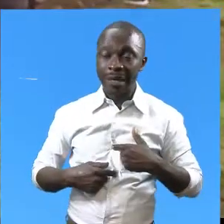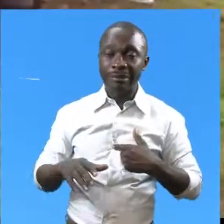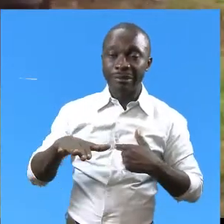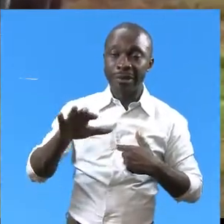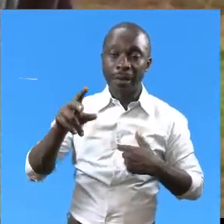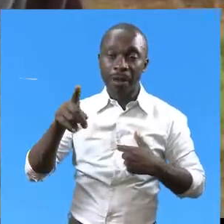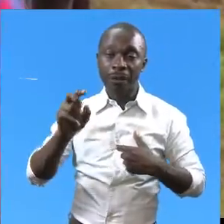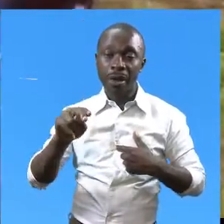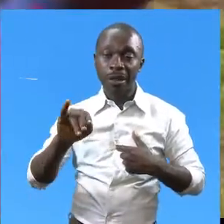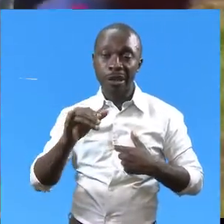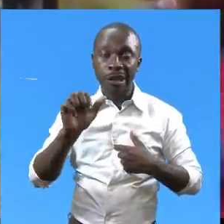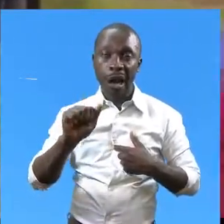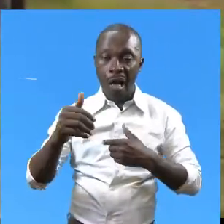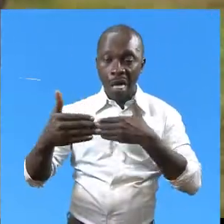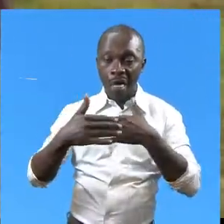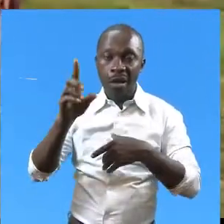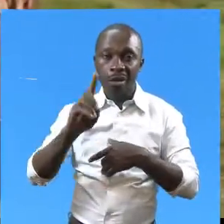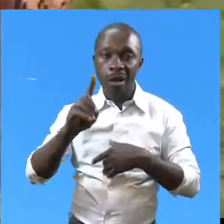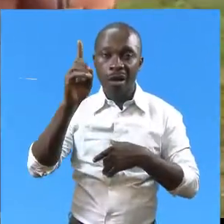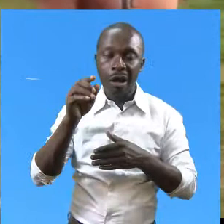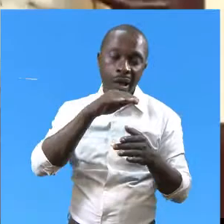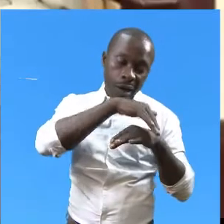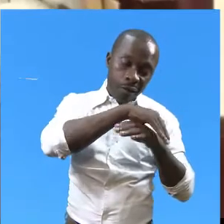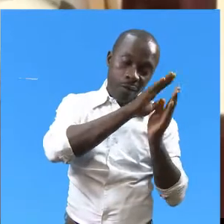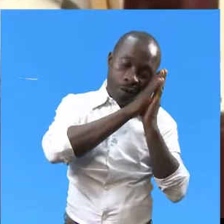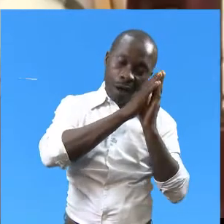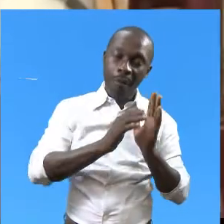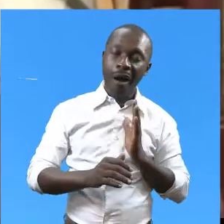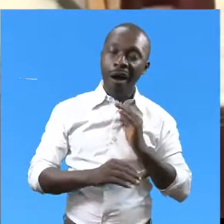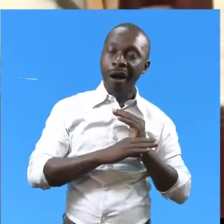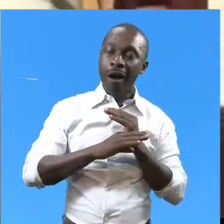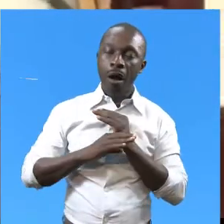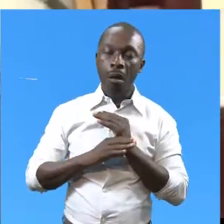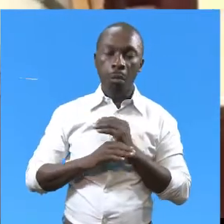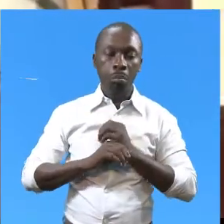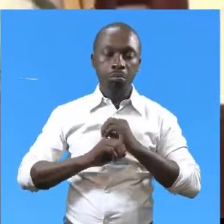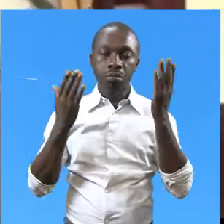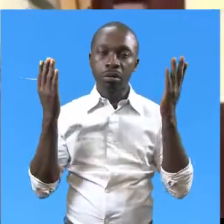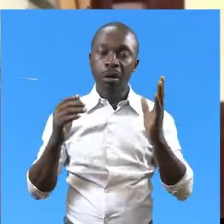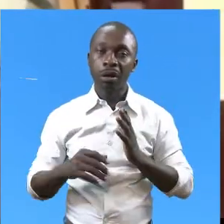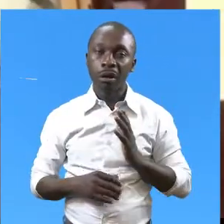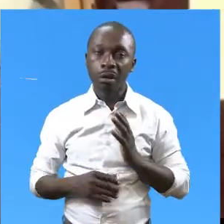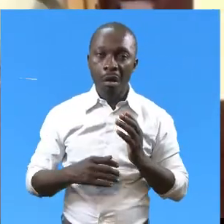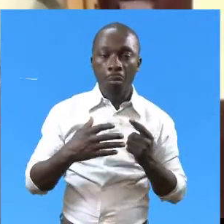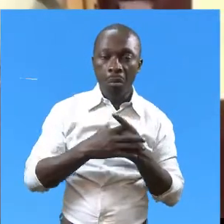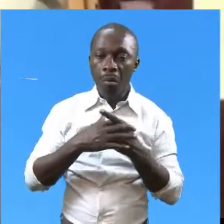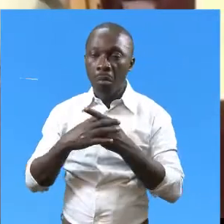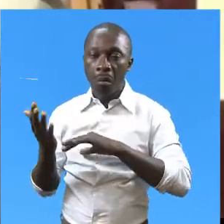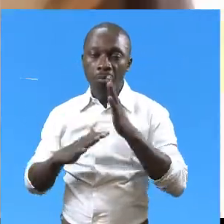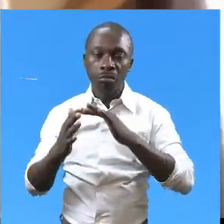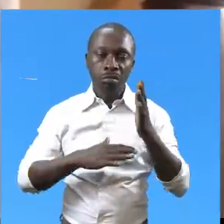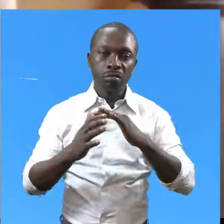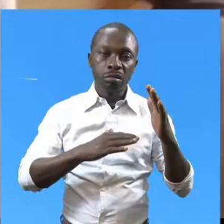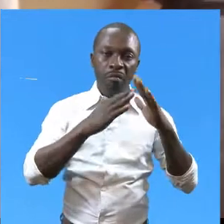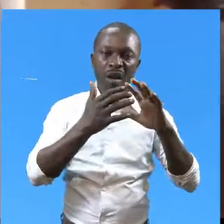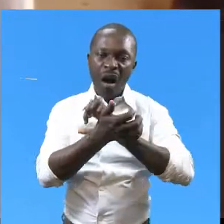de Ndjombe-Pindia, département du Mungo, ne dorment plus tranquillement. L'insécurité refait surface, de multiples